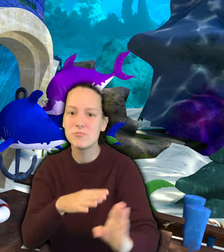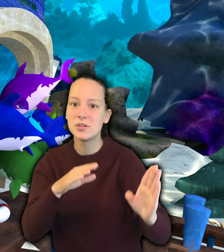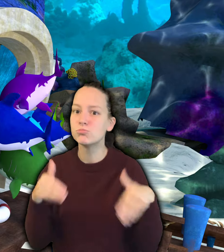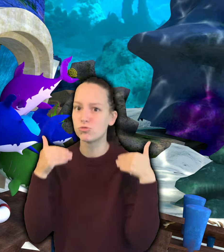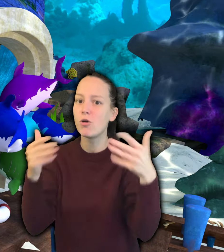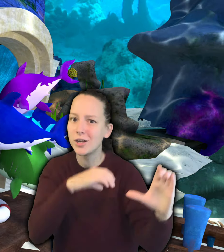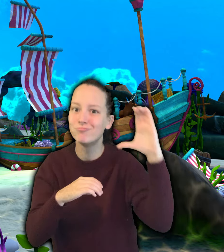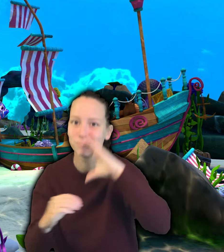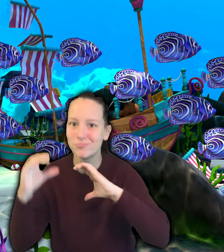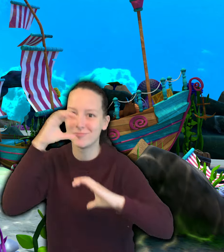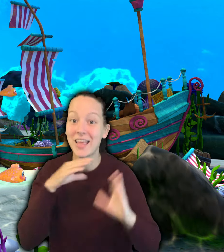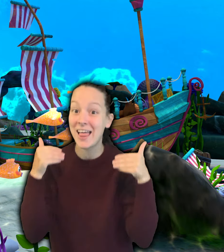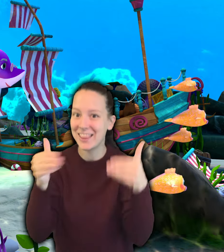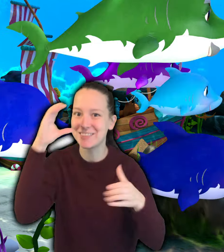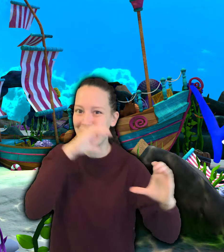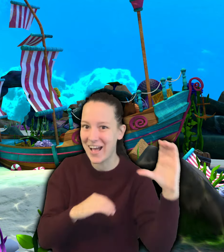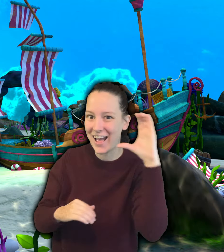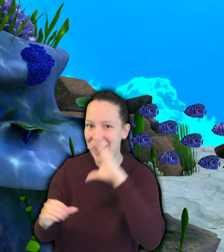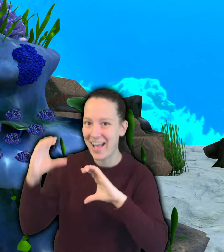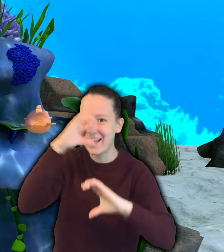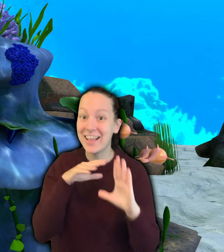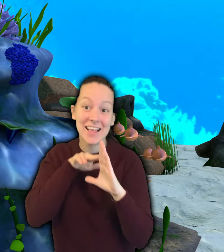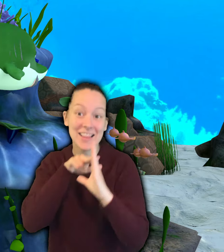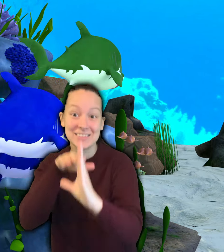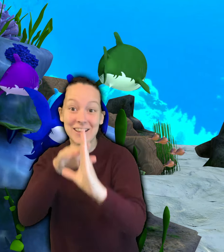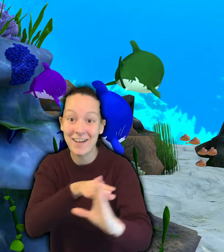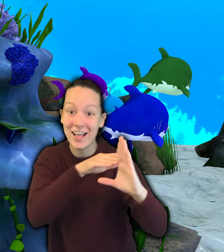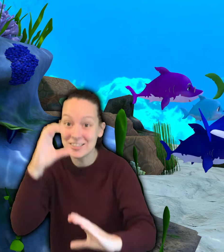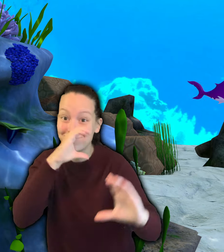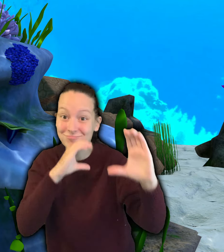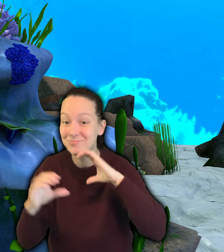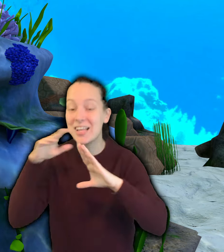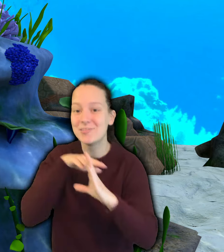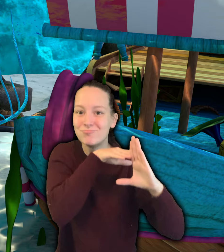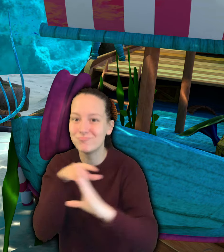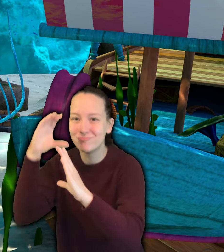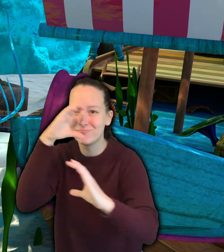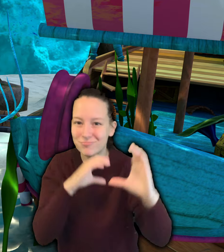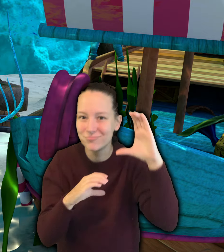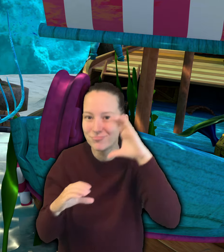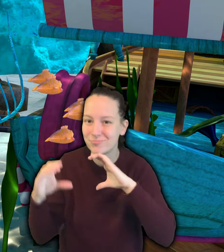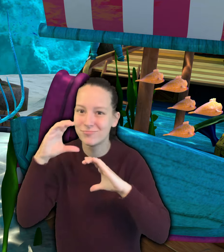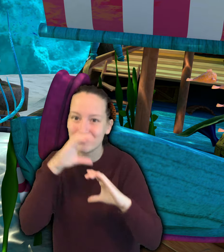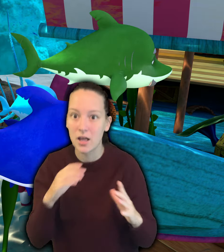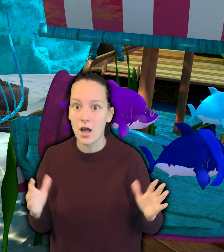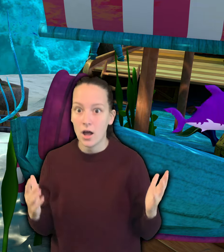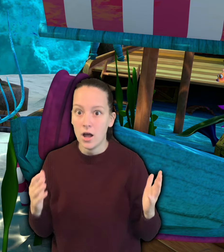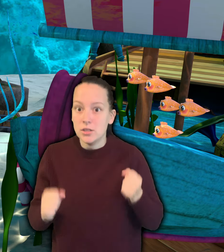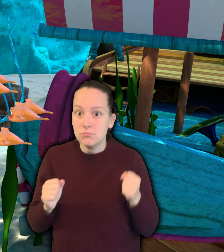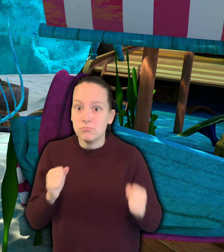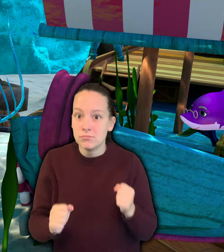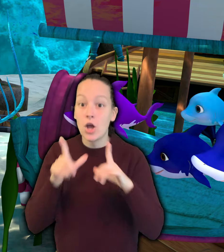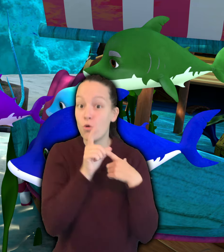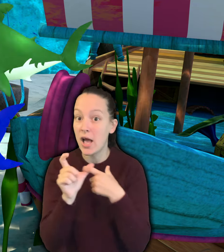みんな海のハため家族逃げろ